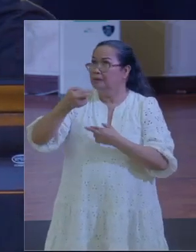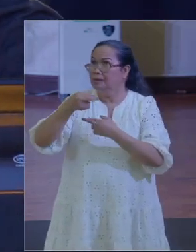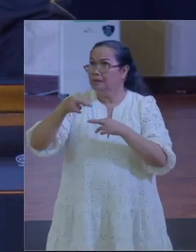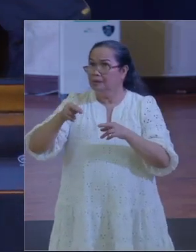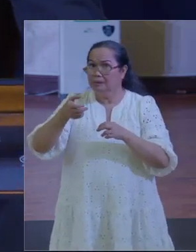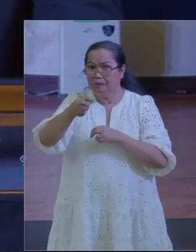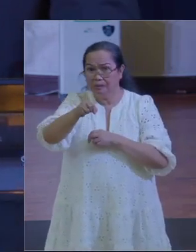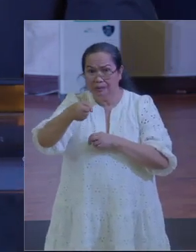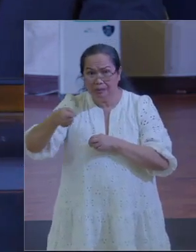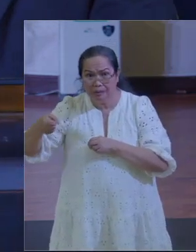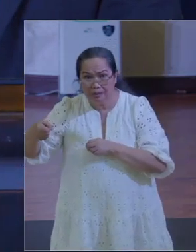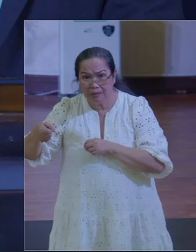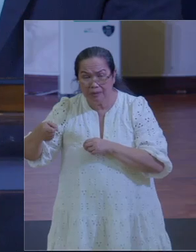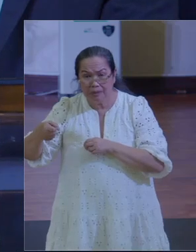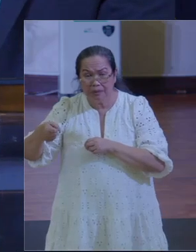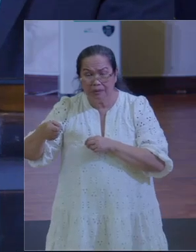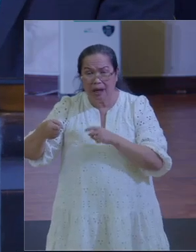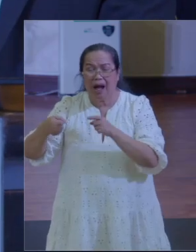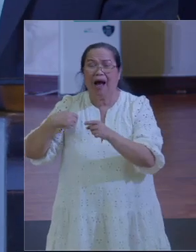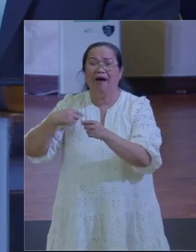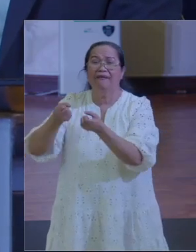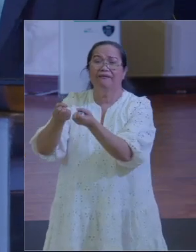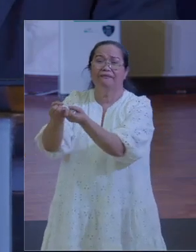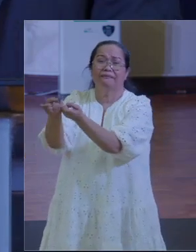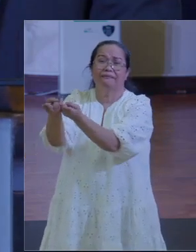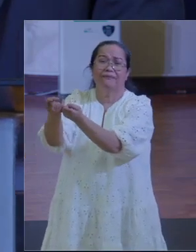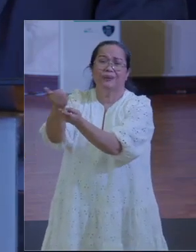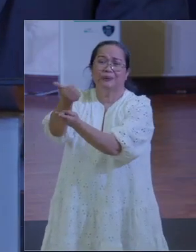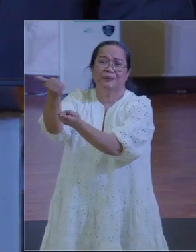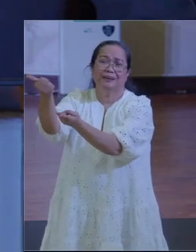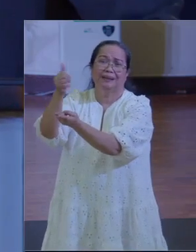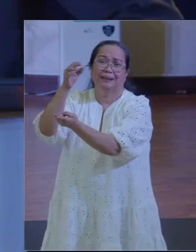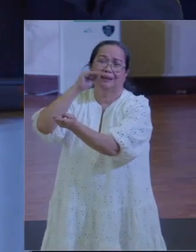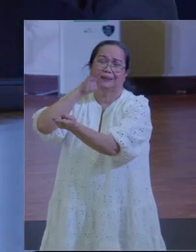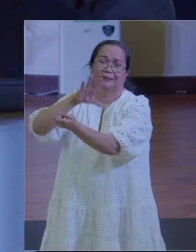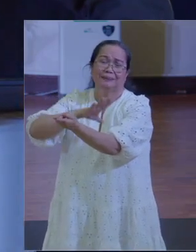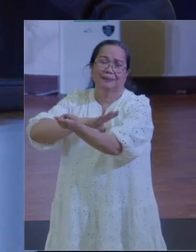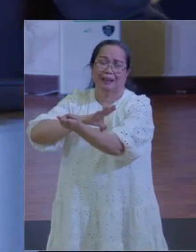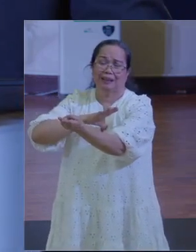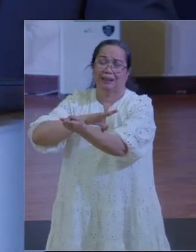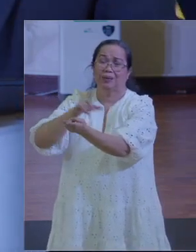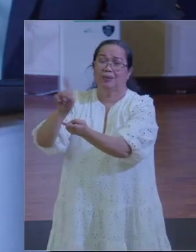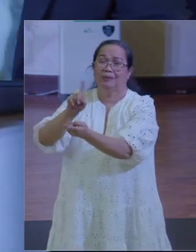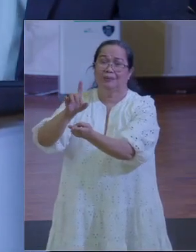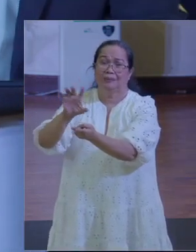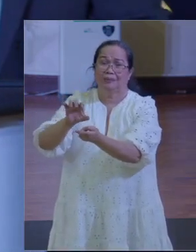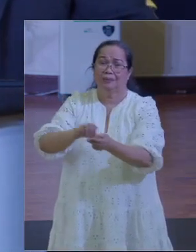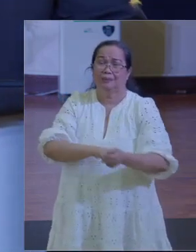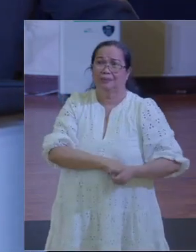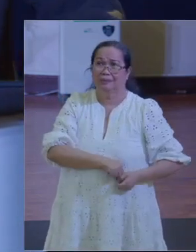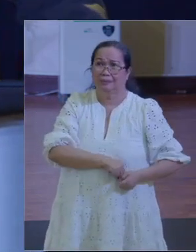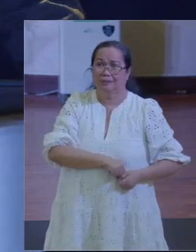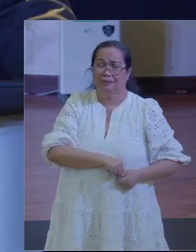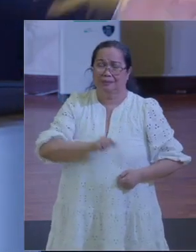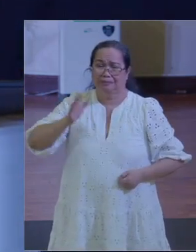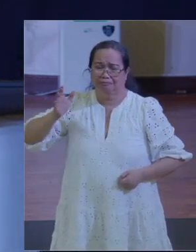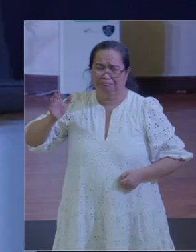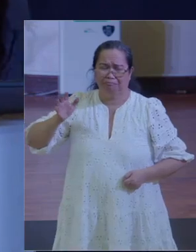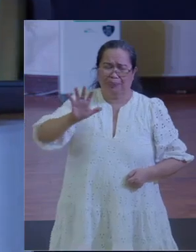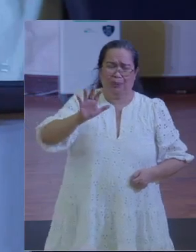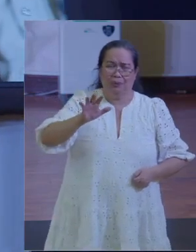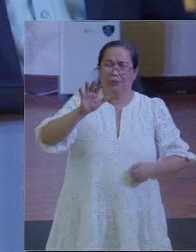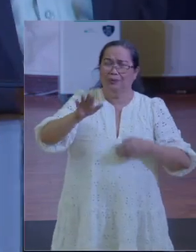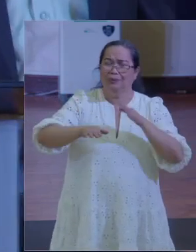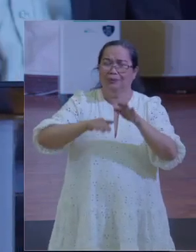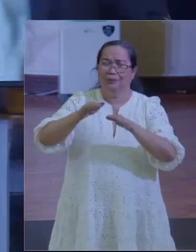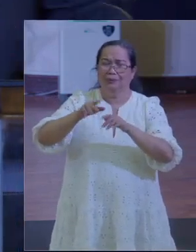pagbukas niya, yung misis niya nakikiapid. Sa sobrang sama ng loob, binang niya daw yung pinto. Naglakad